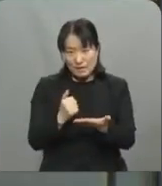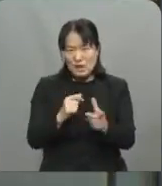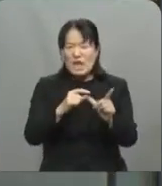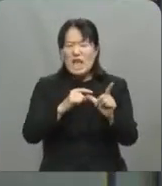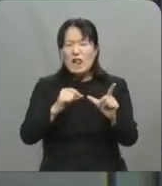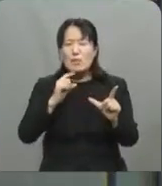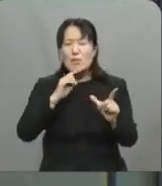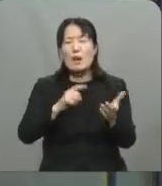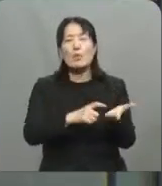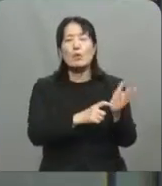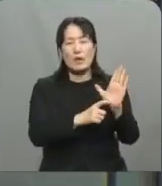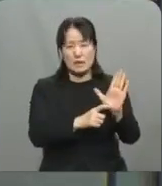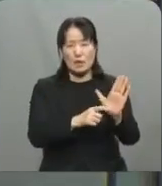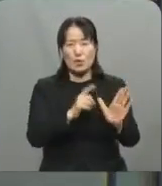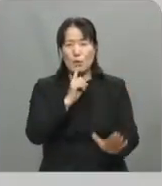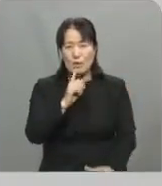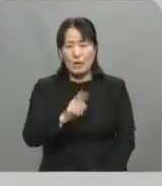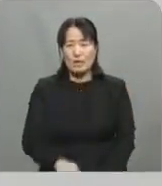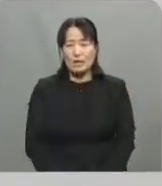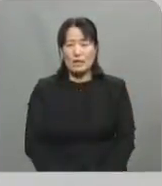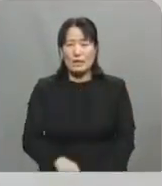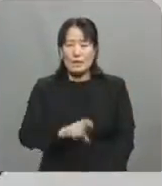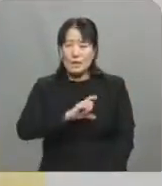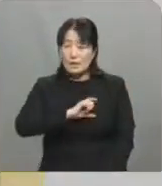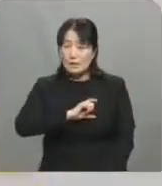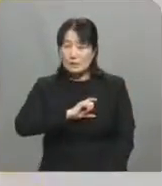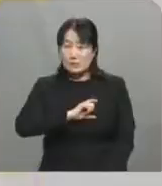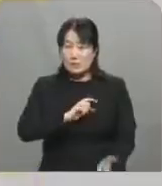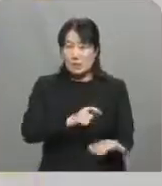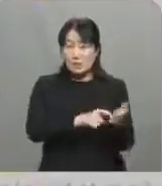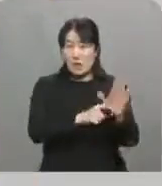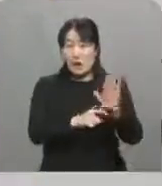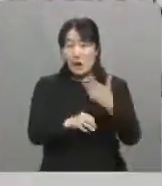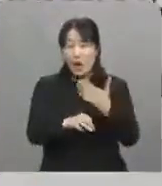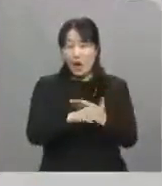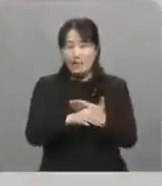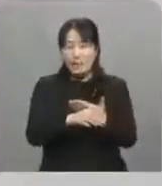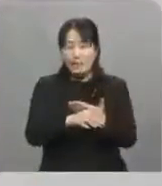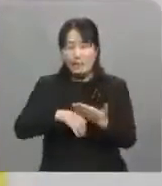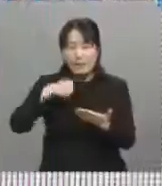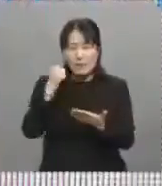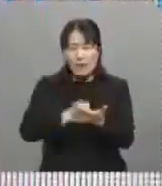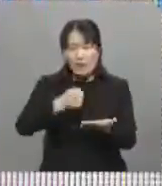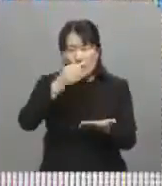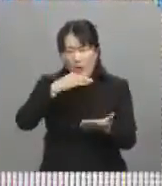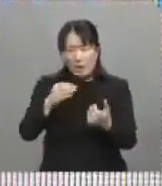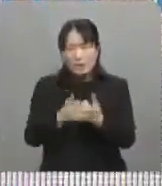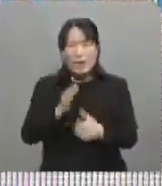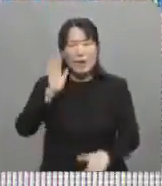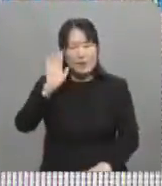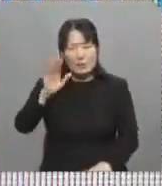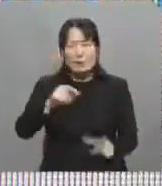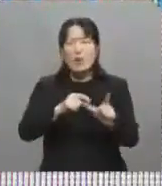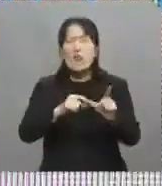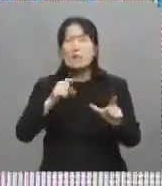주장합니다. 특히 상호명 공개는 낙인 효과와 같은 부작용이 발생할 수 있어 앞으로도 안 하겠다고